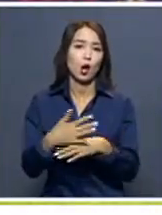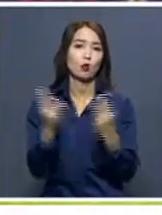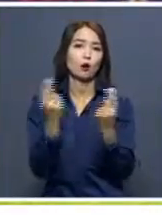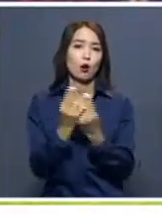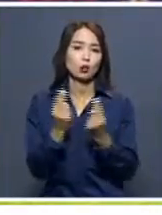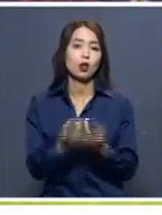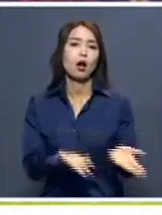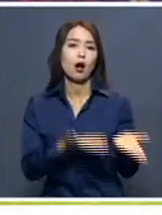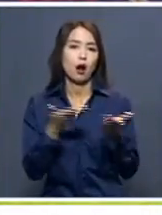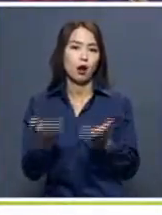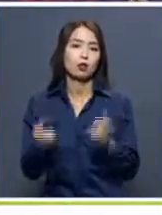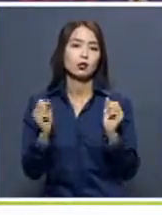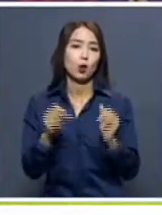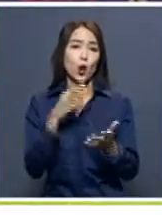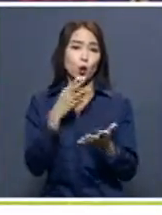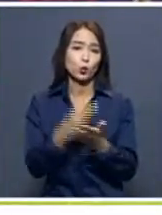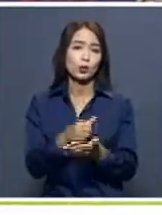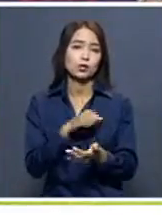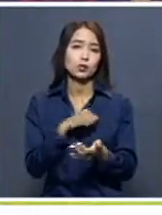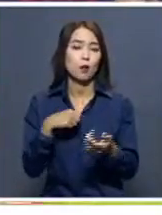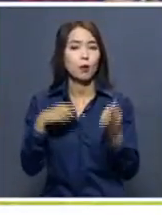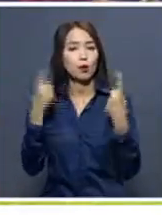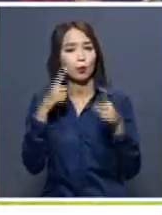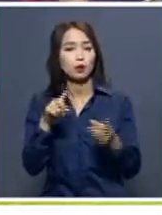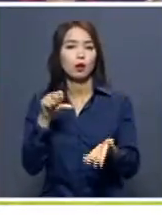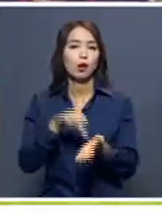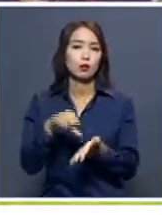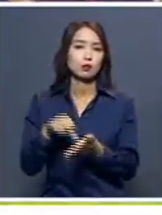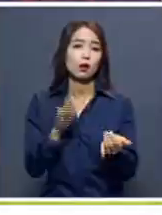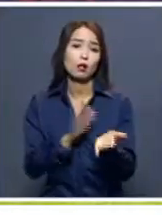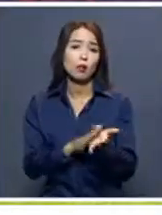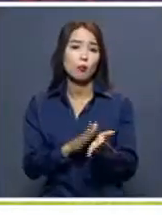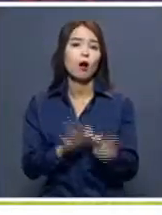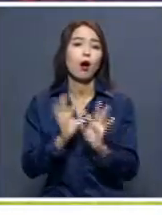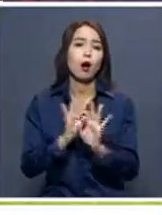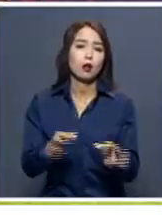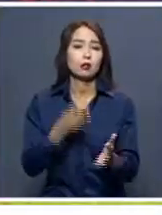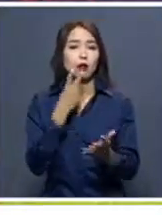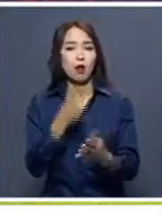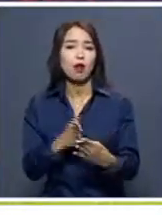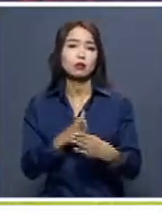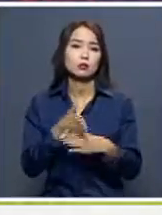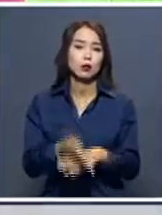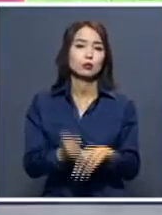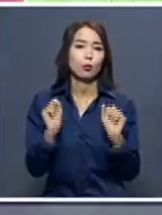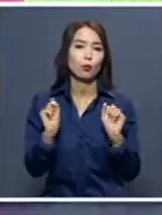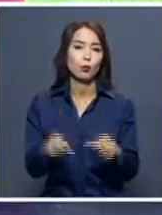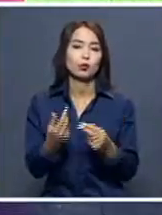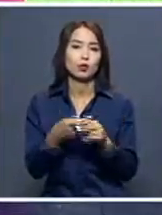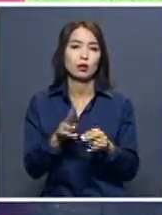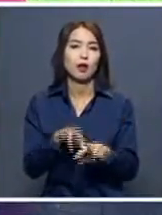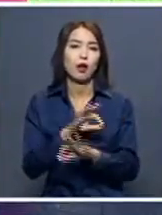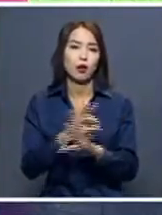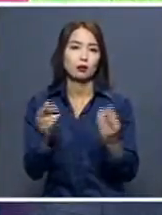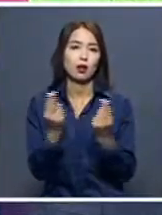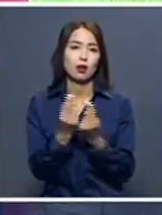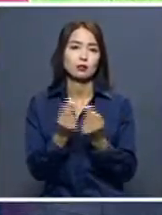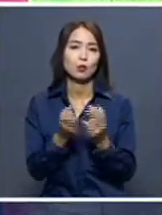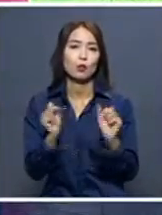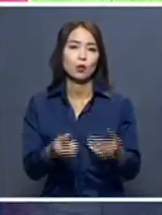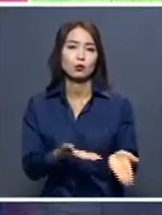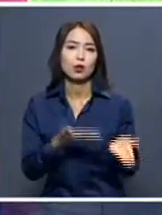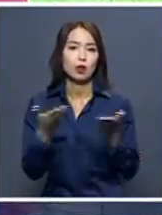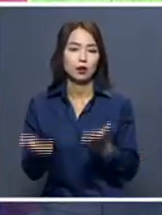концерттер өз ретімен ұйымдастырылады. Сондықтан қала қонақтарын осындай тамаша концерттің куәсі болуға